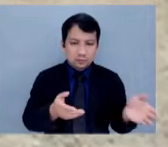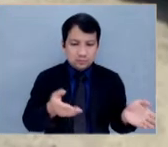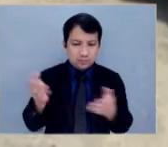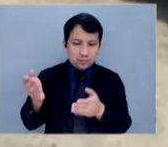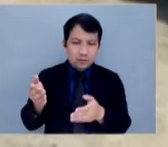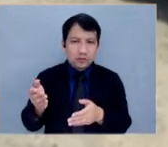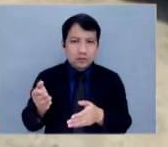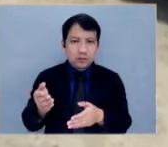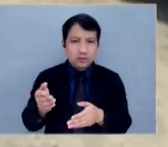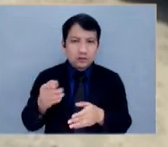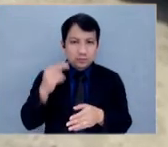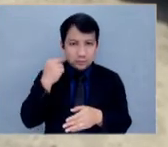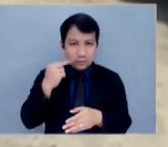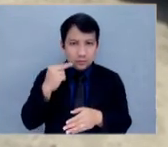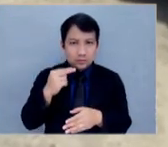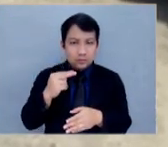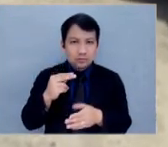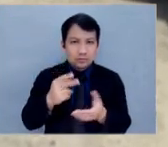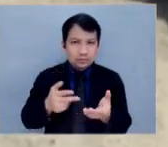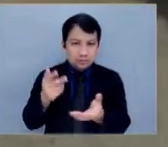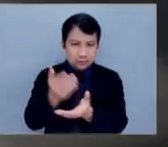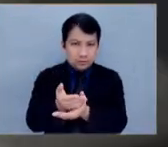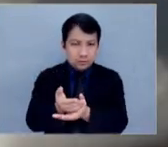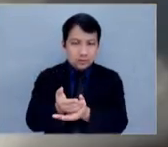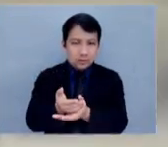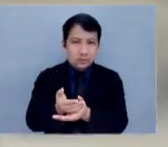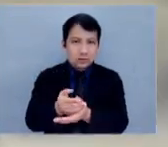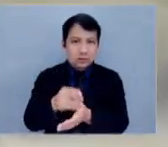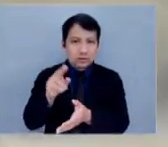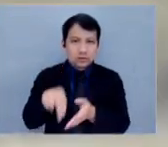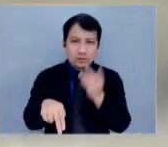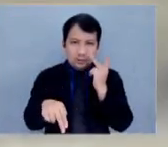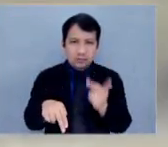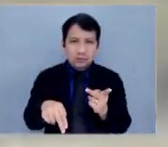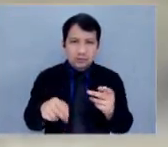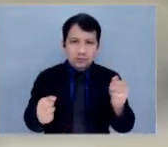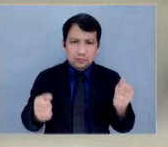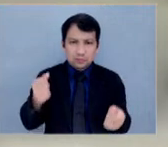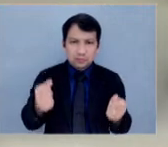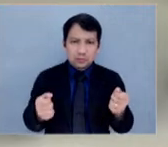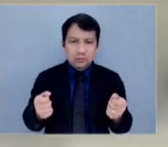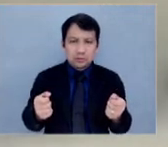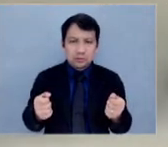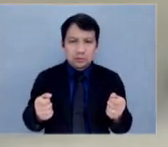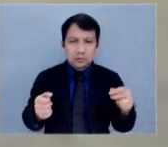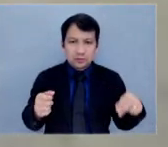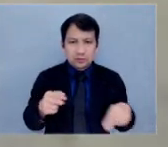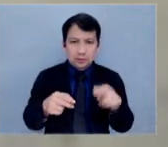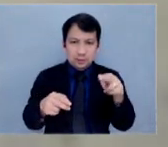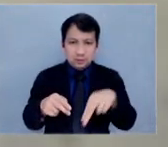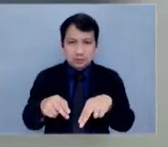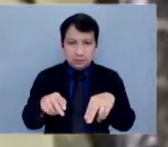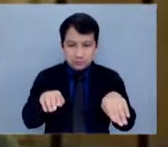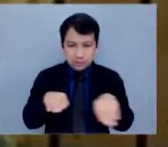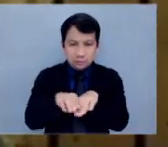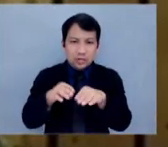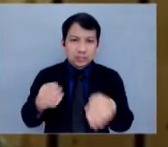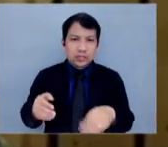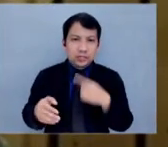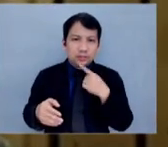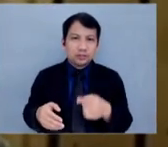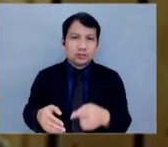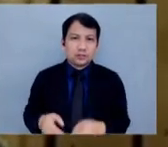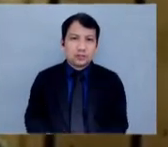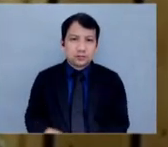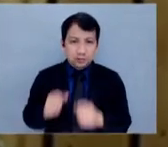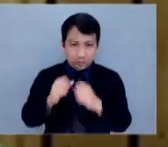mga pamangkin sa pier na dadalo ng lamay. Hindi raw niya namalaya na tumama ang motor sa gilid ng kanyang sasakyan. Nagulat ako, sir,